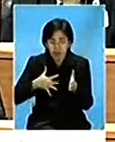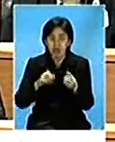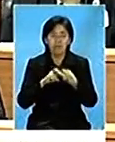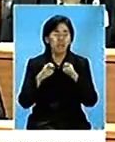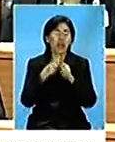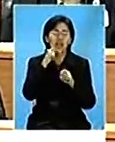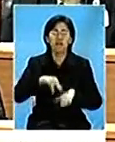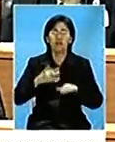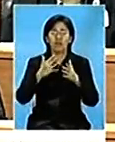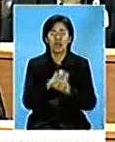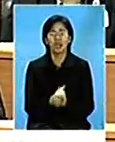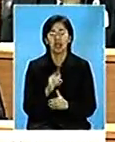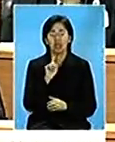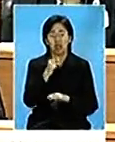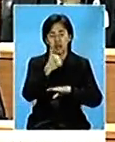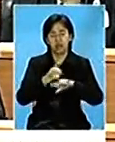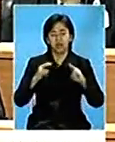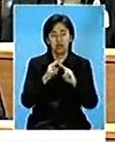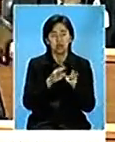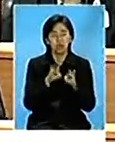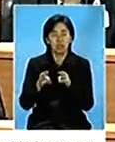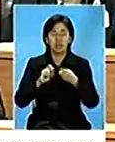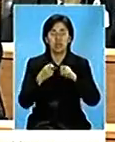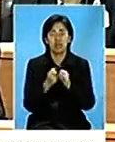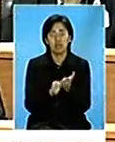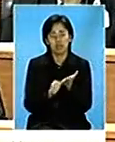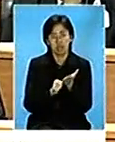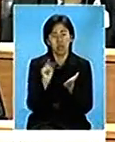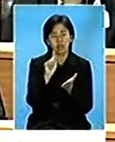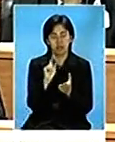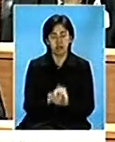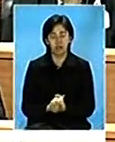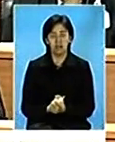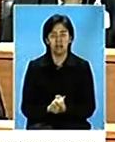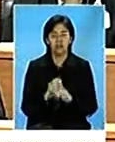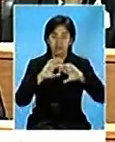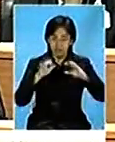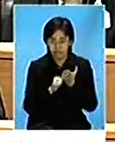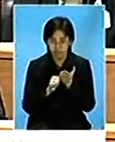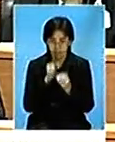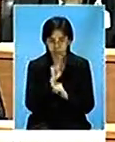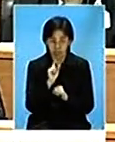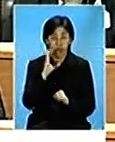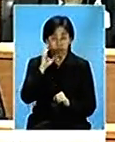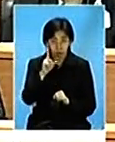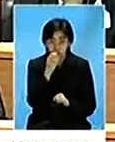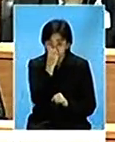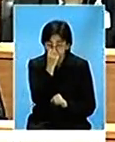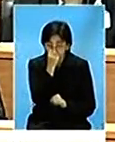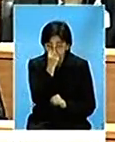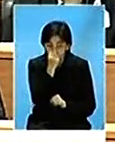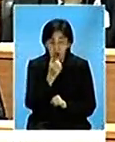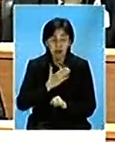าน้ำท่วมถามท่านรัฐมนตรีครับว่าวิธีแก้ไขปัญหาอย่างเป็นระบบของรัฐบาลเนี่ยสร้างความมั่นใจได้อย่างไรพรุ่งนี้จะทดสอบเขตพวกผ